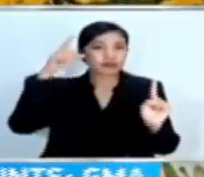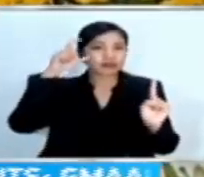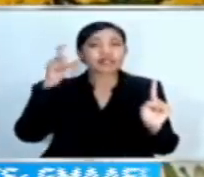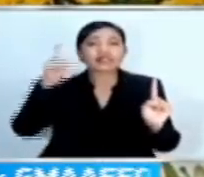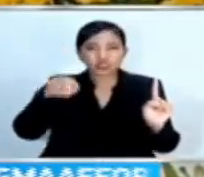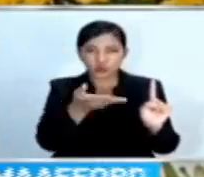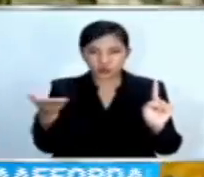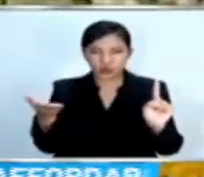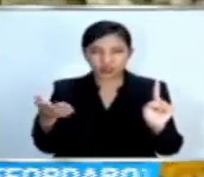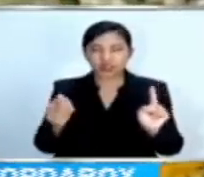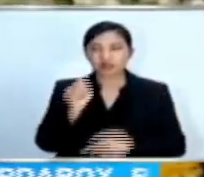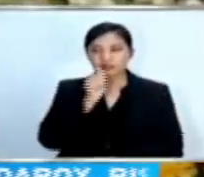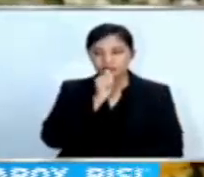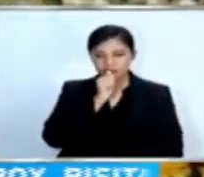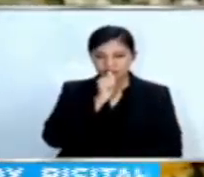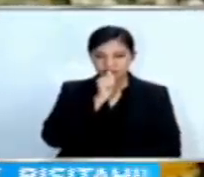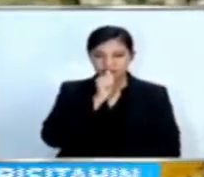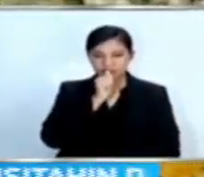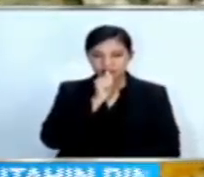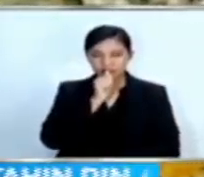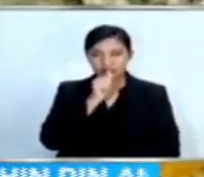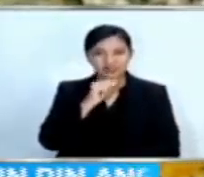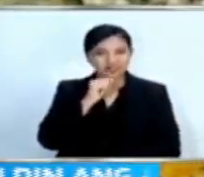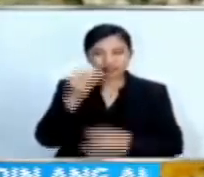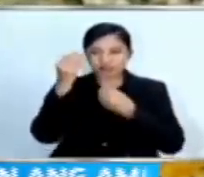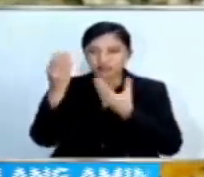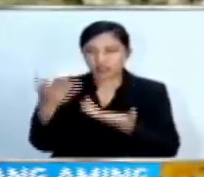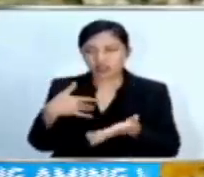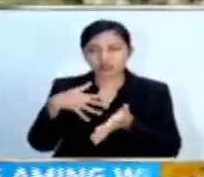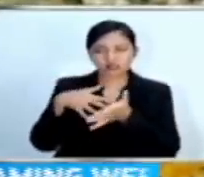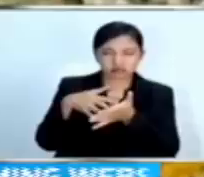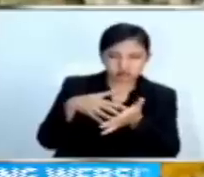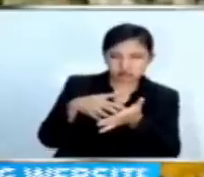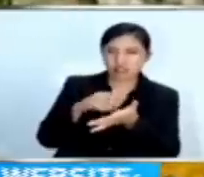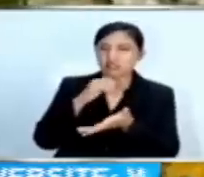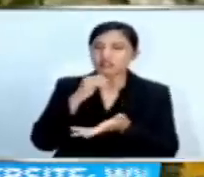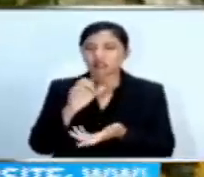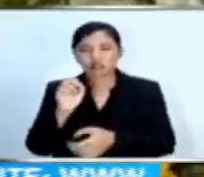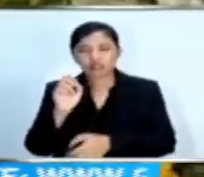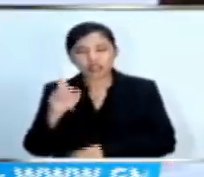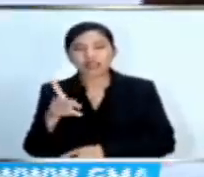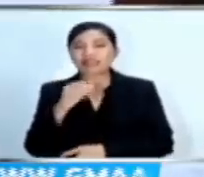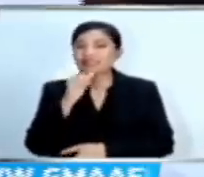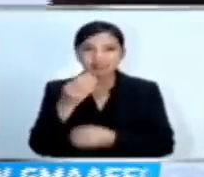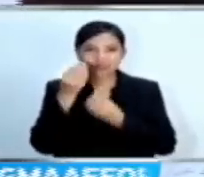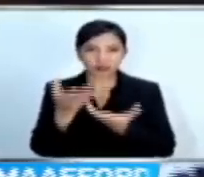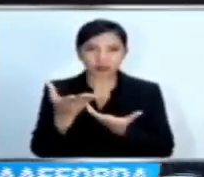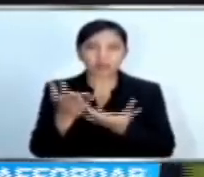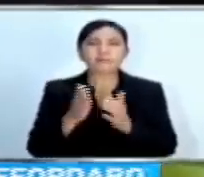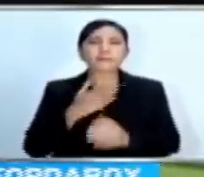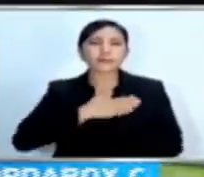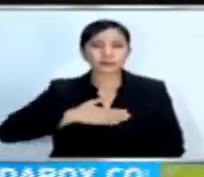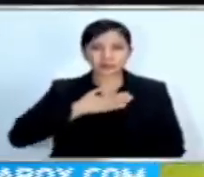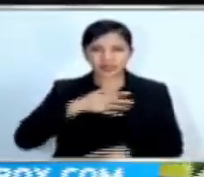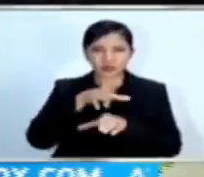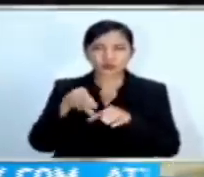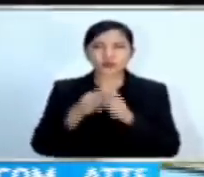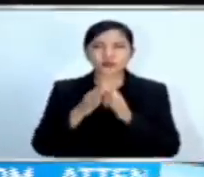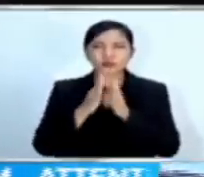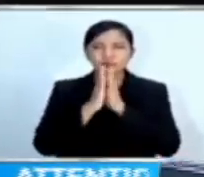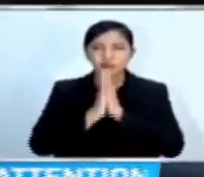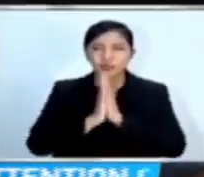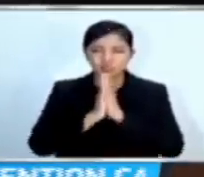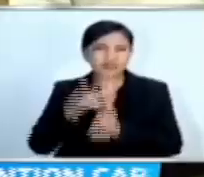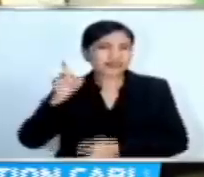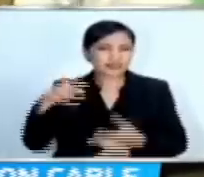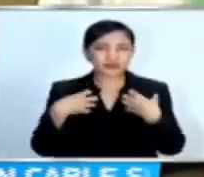hindi siya okay. Please include him in your prayers because he needs strength. Nobyembre ng taong yun, nagka-pneumonia naman